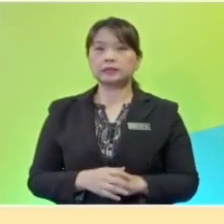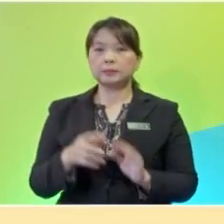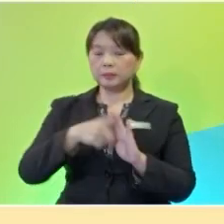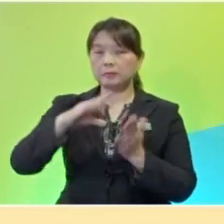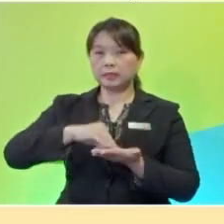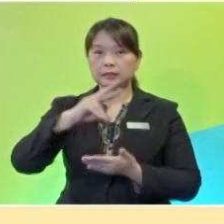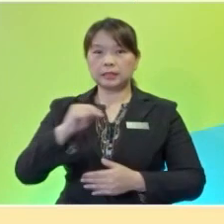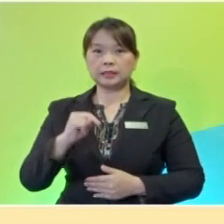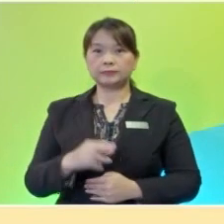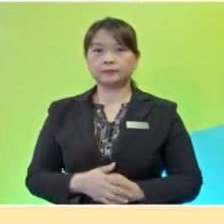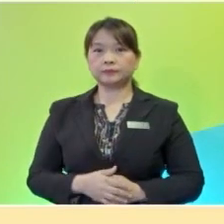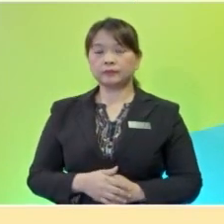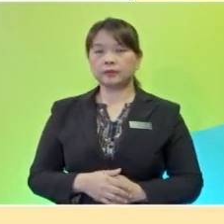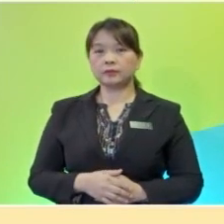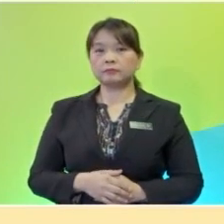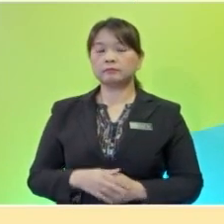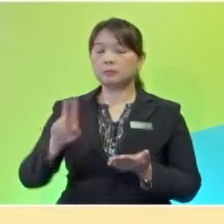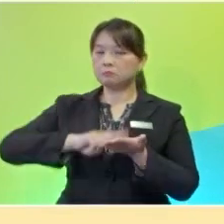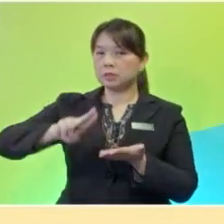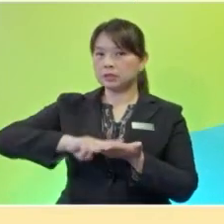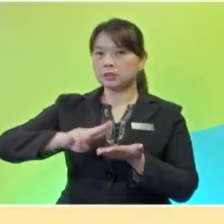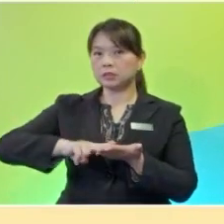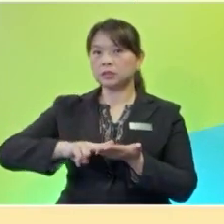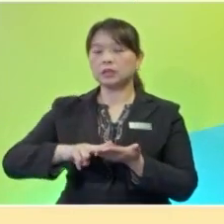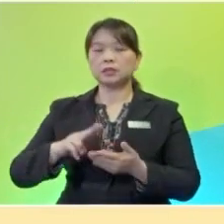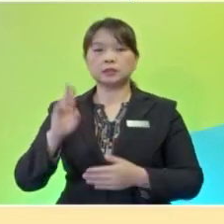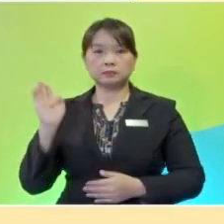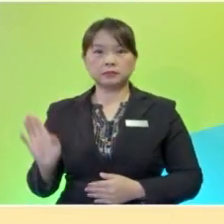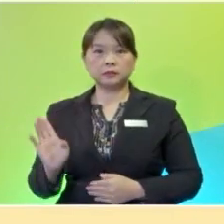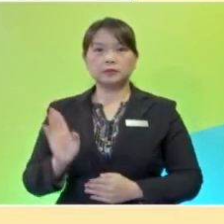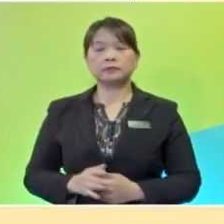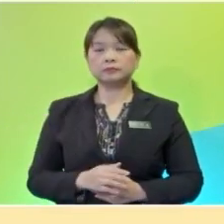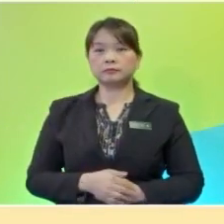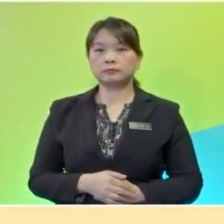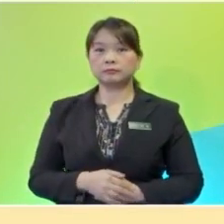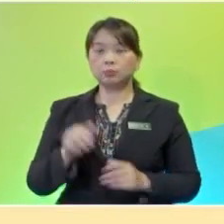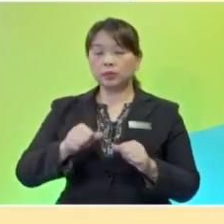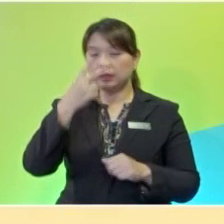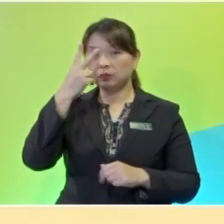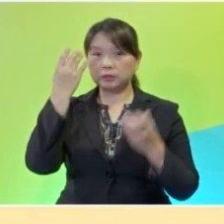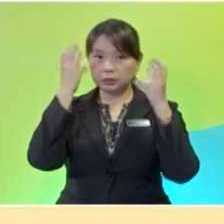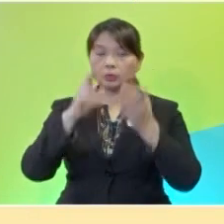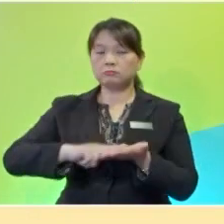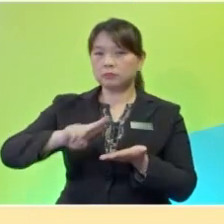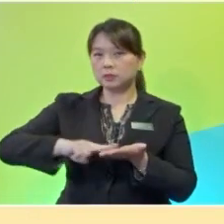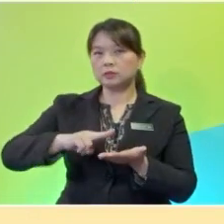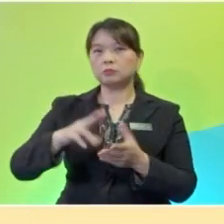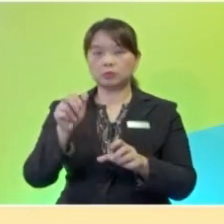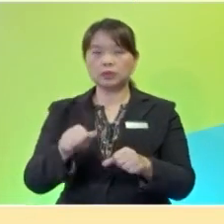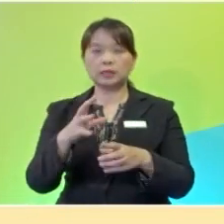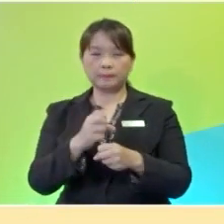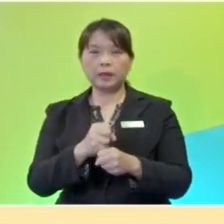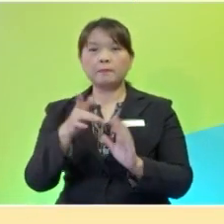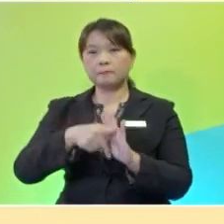文学作品，具备独立阅读的能力，对作品有自己的看法和感受，能在阅读中获得情感的体